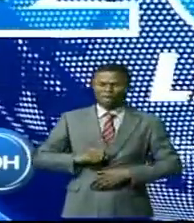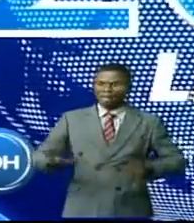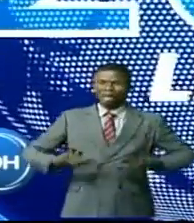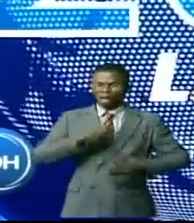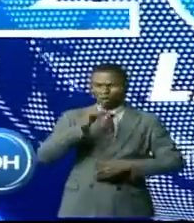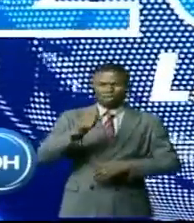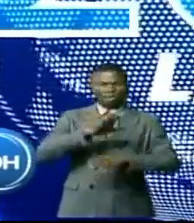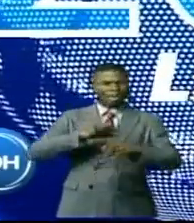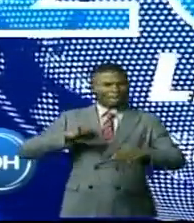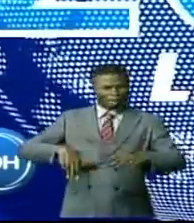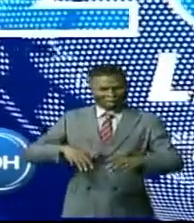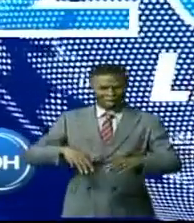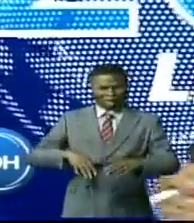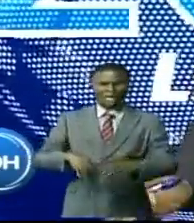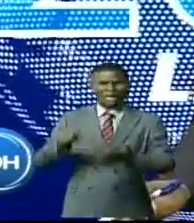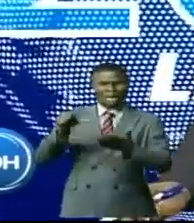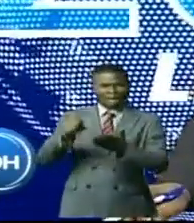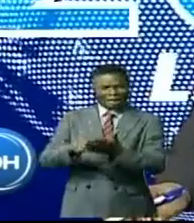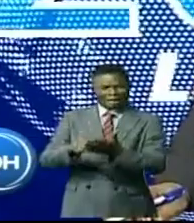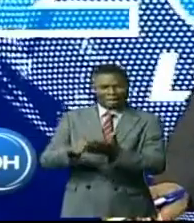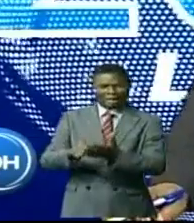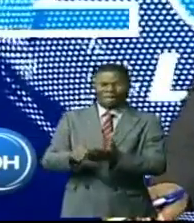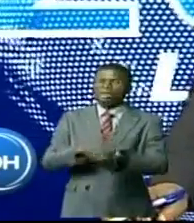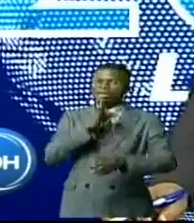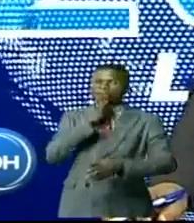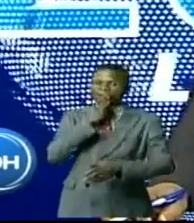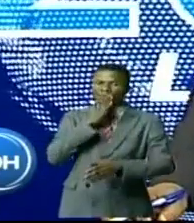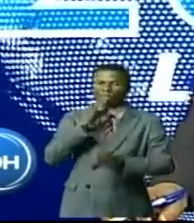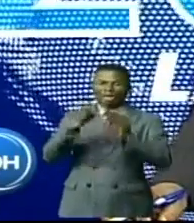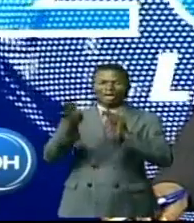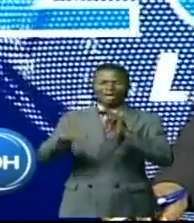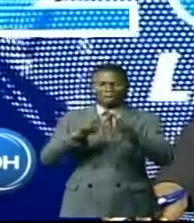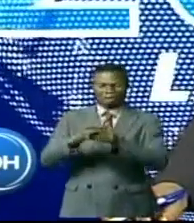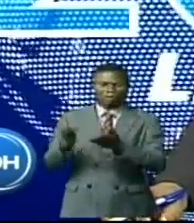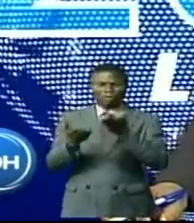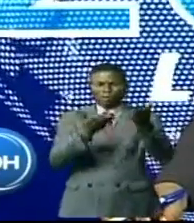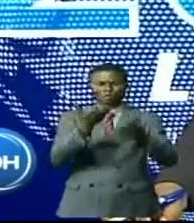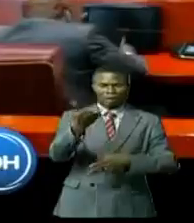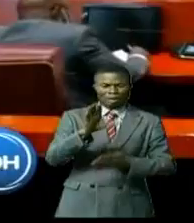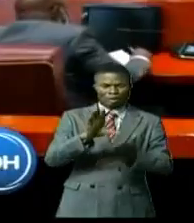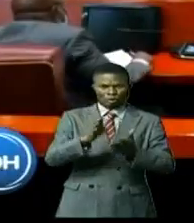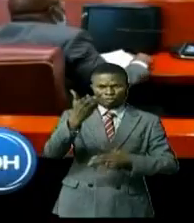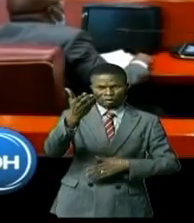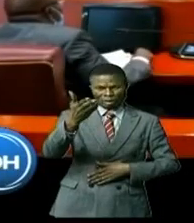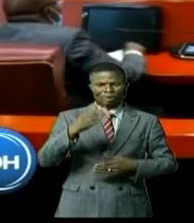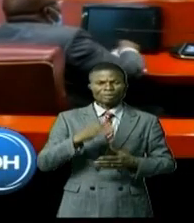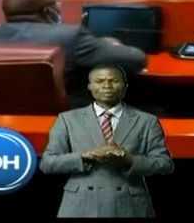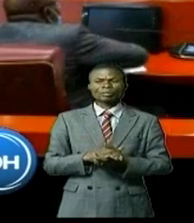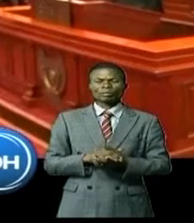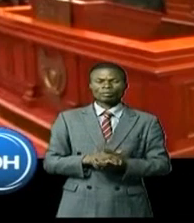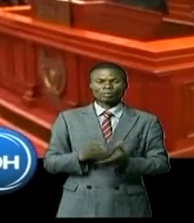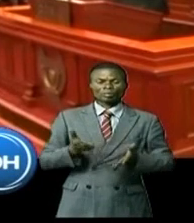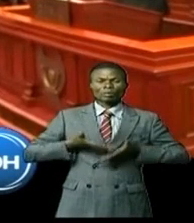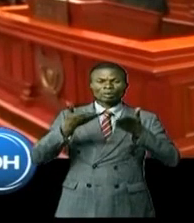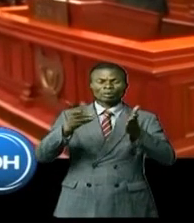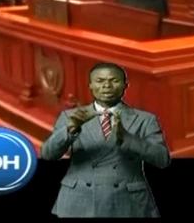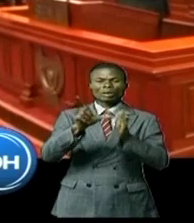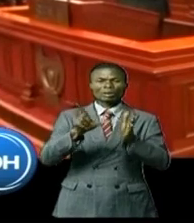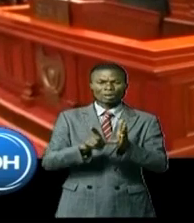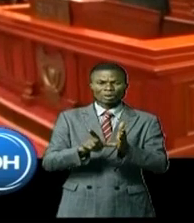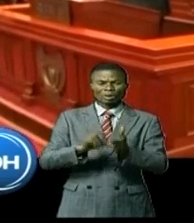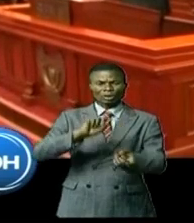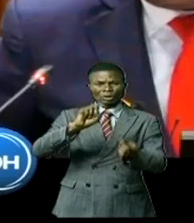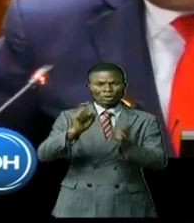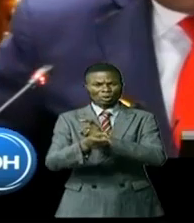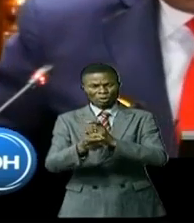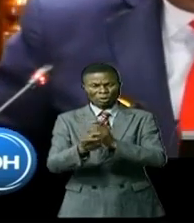le traitement à l'Assemblée nationale. Sandra Nyangitabou, Denis Kongiguer, Kimpianga. La proposition de loi modifiant